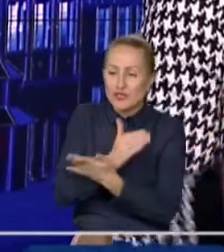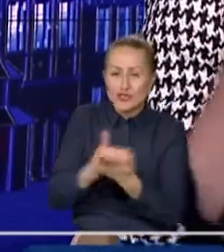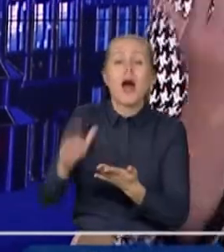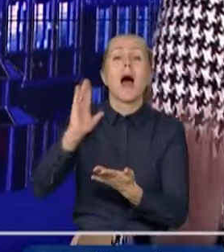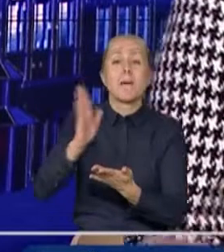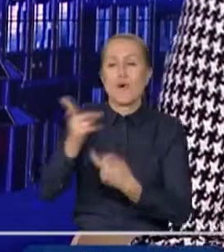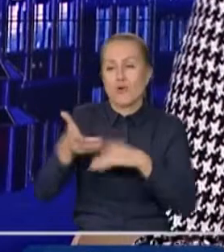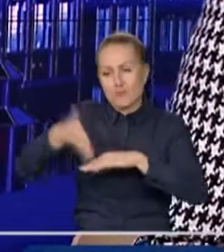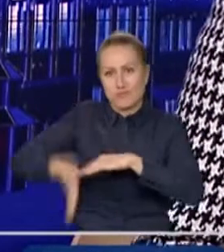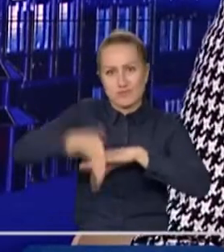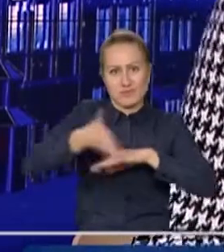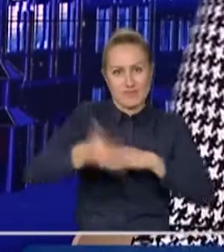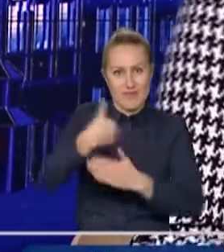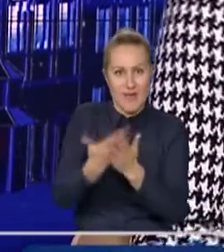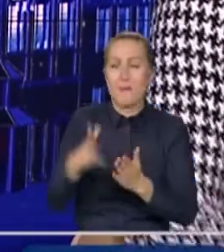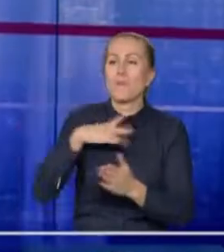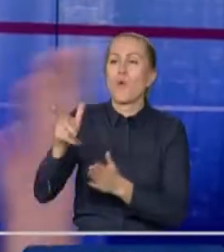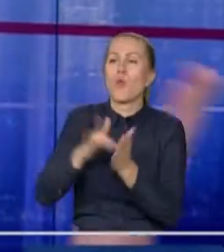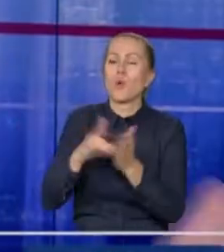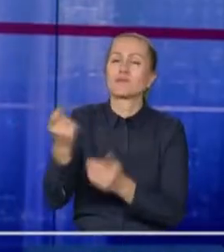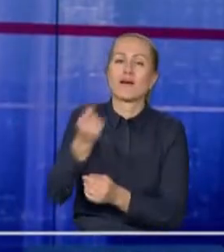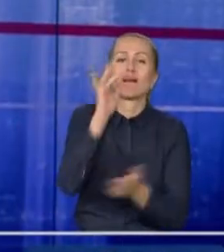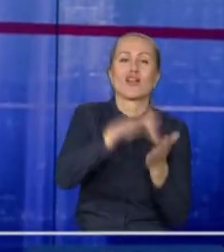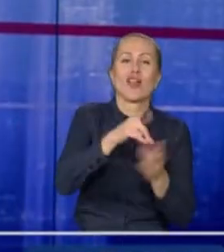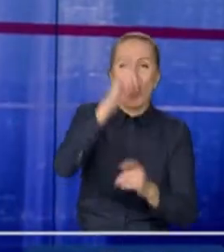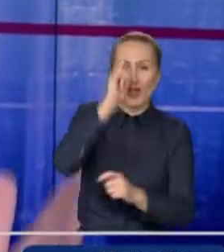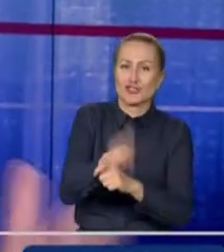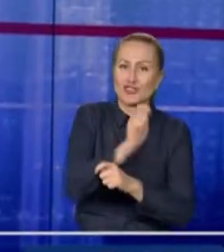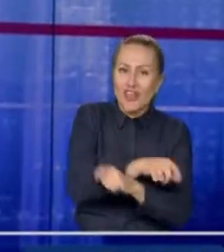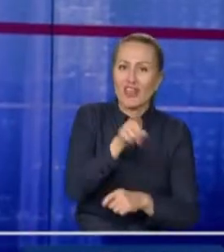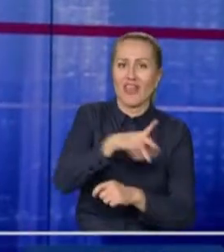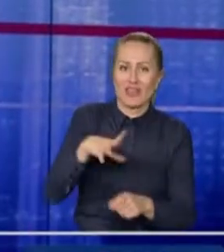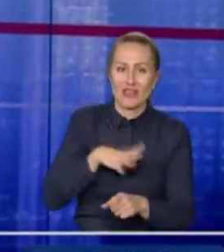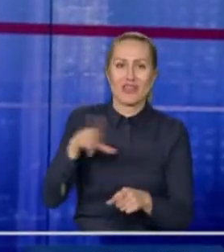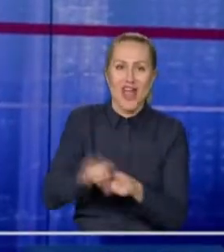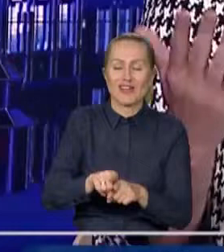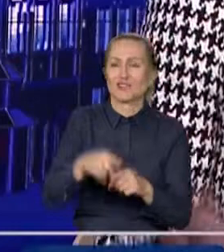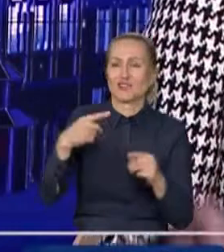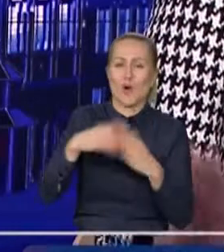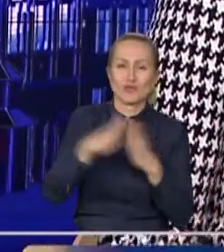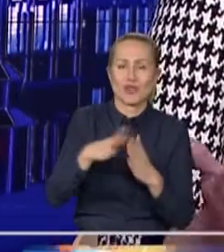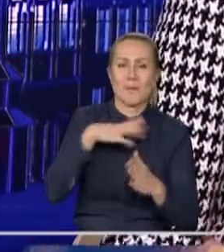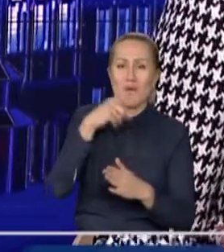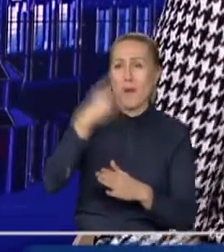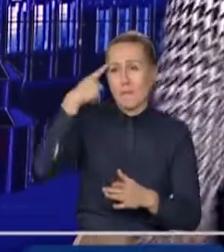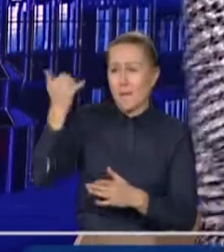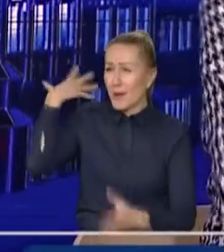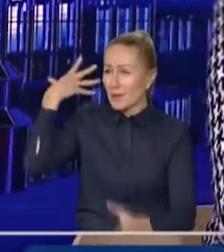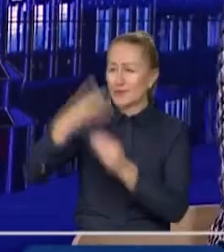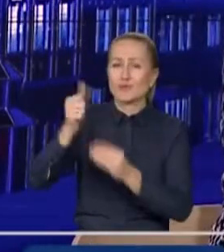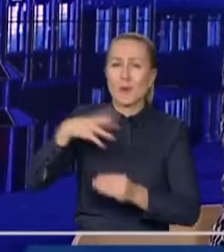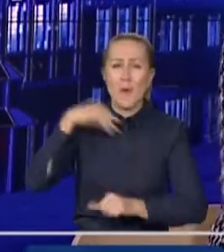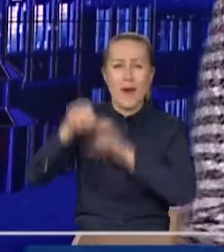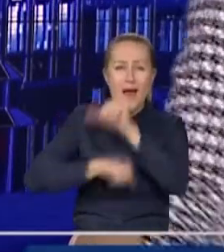kroiła, jak właśnie był pan Tusk na chrzcinach i w kościele. No, pamiętamy te wszystkiego rzeczy przez wszystkie lata jego kariery.